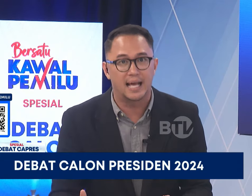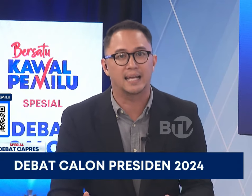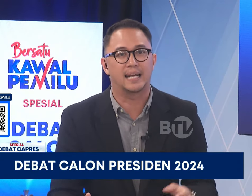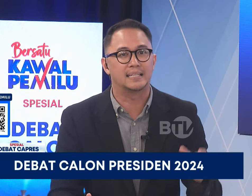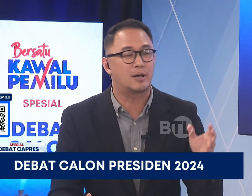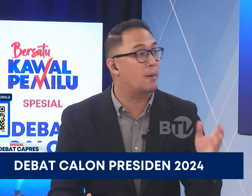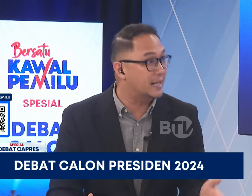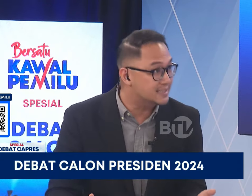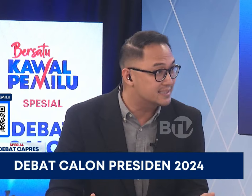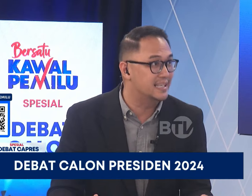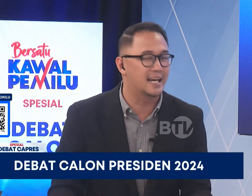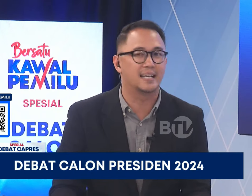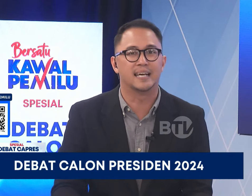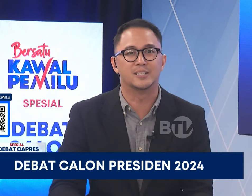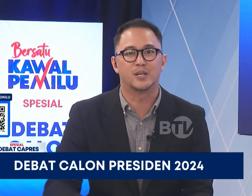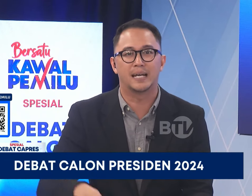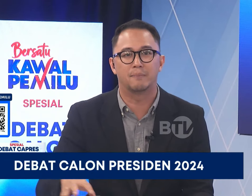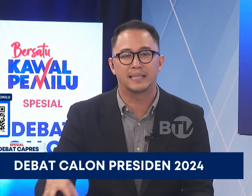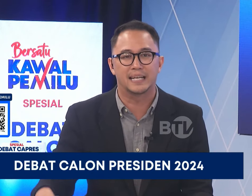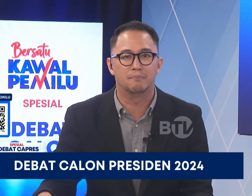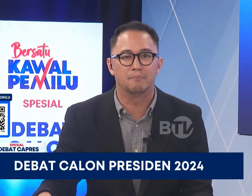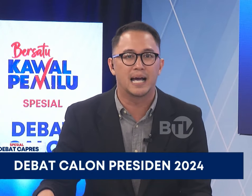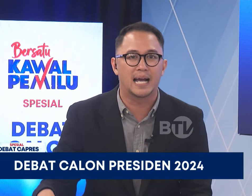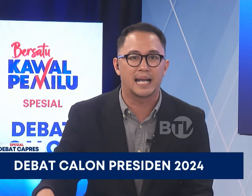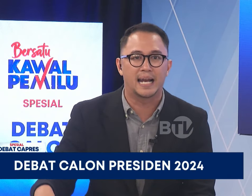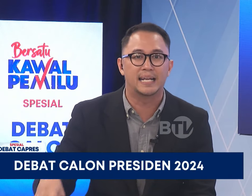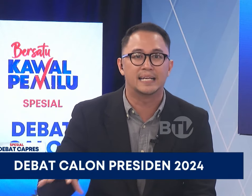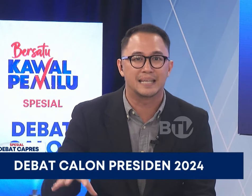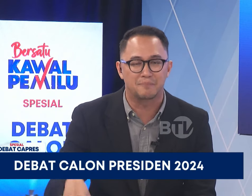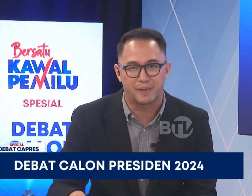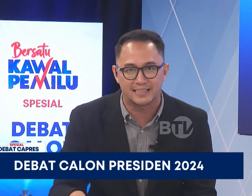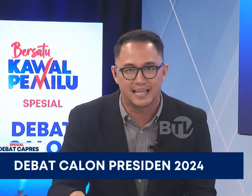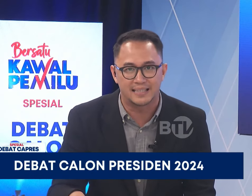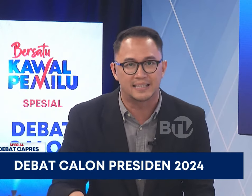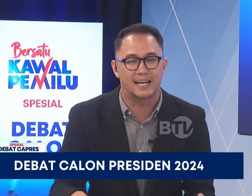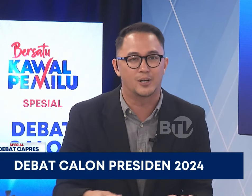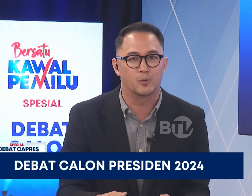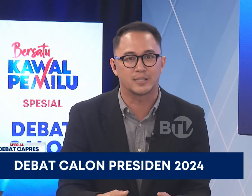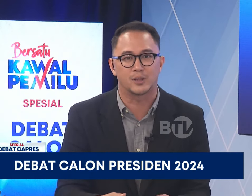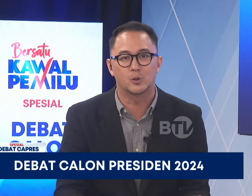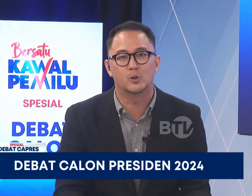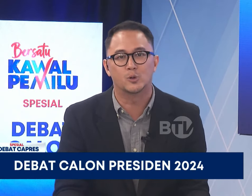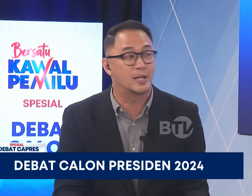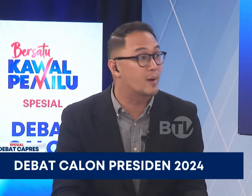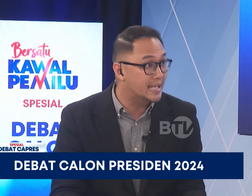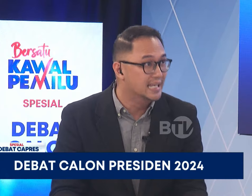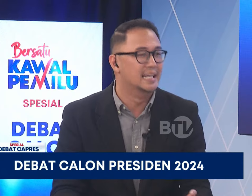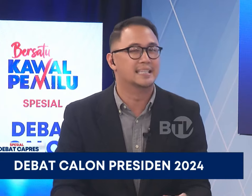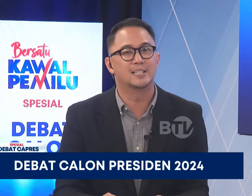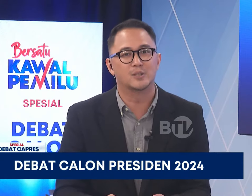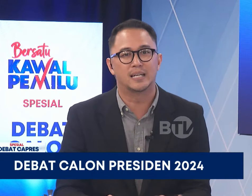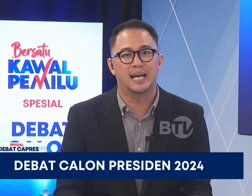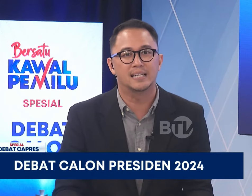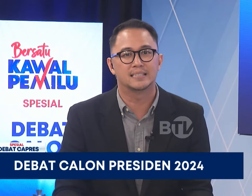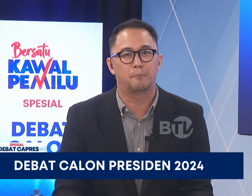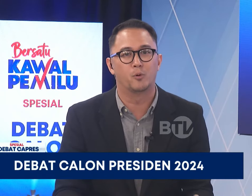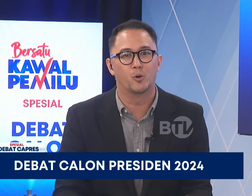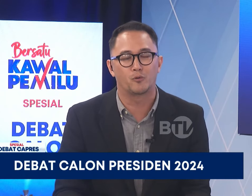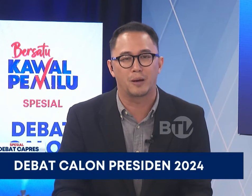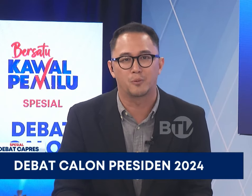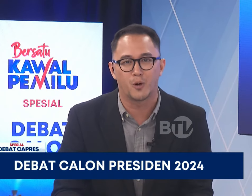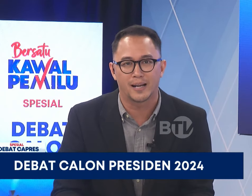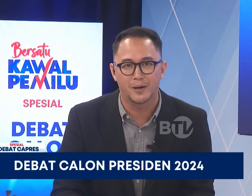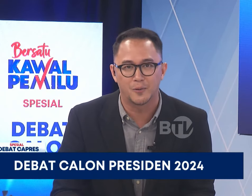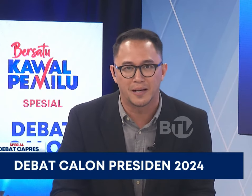keempat akan ada cawapres ya dan juga debat kelima akan ada capres nanti di tanggal 21 Januari dan juga